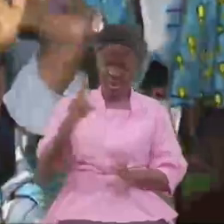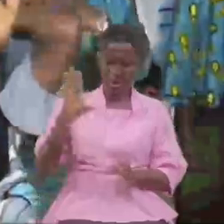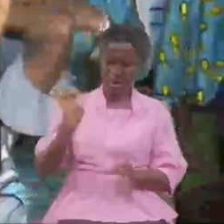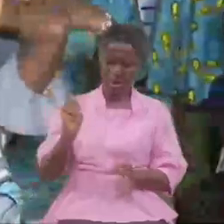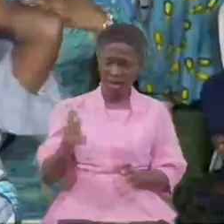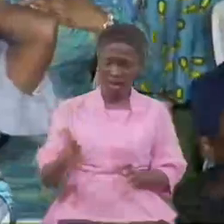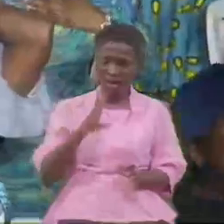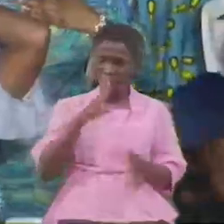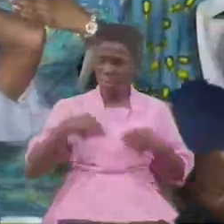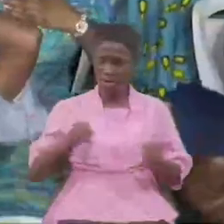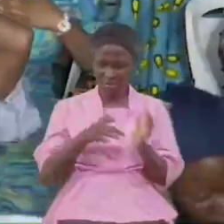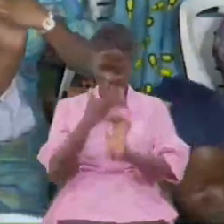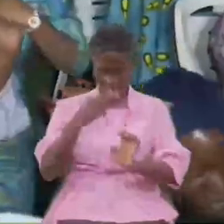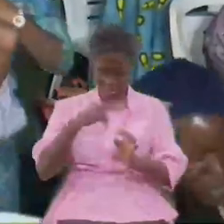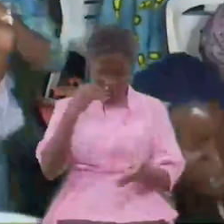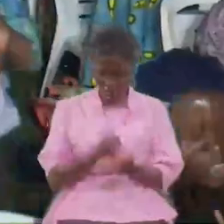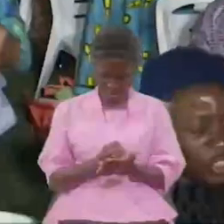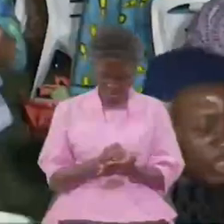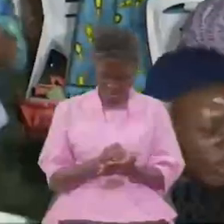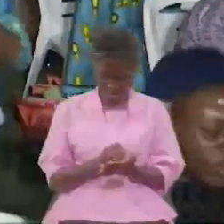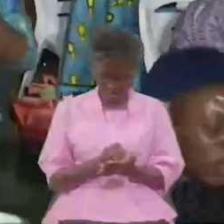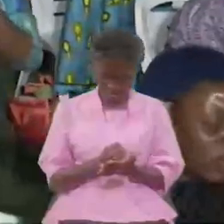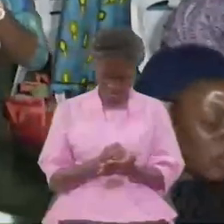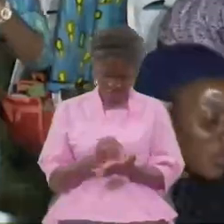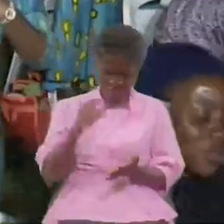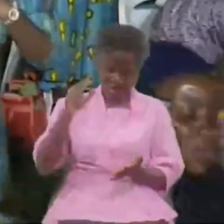sois guéri maintenant au nom de Jésus.